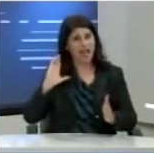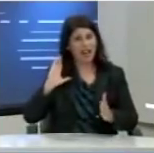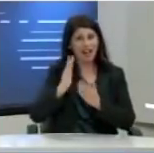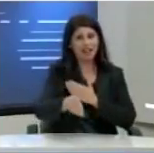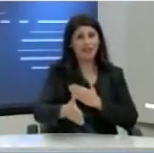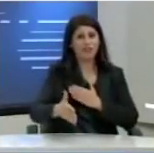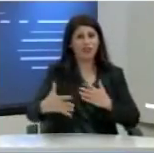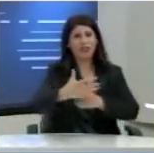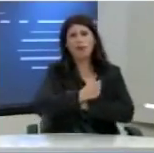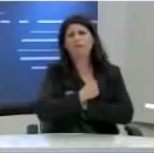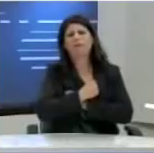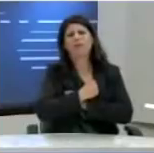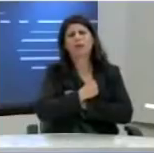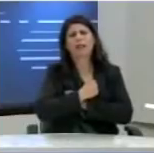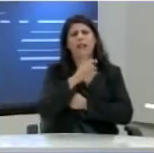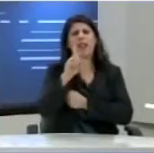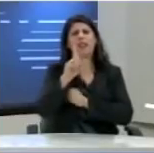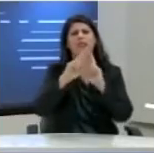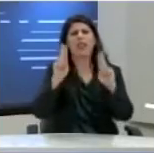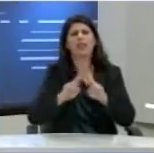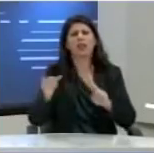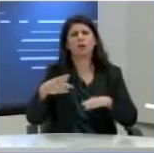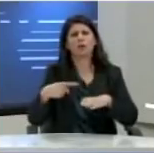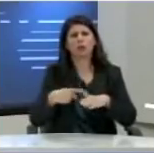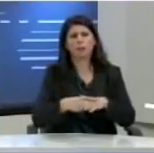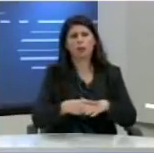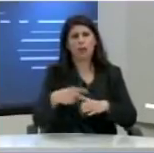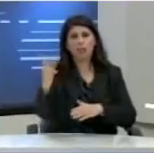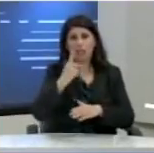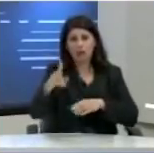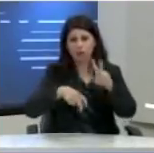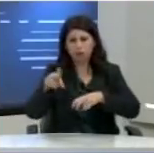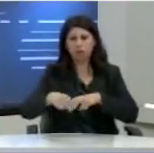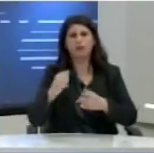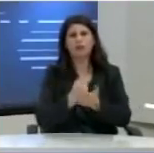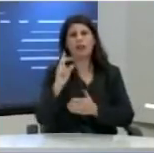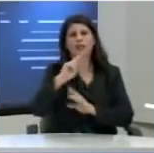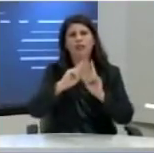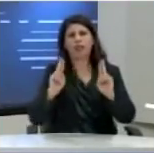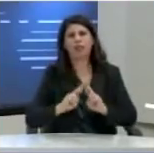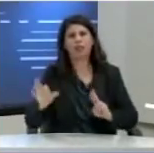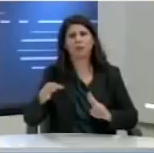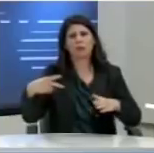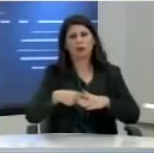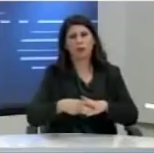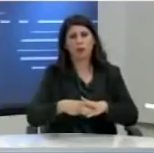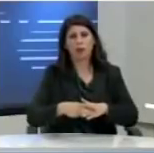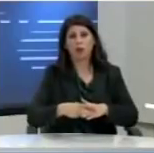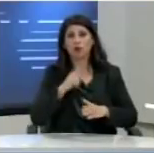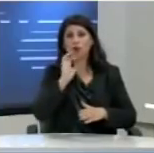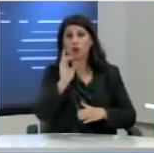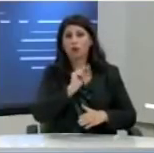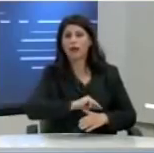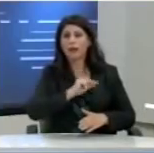του θα μας πάτε. Γιατί αυτός είναι ο στόχος σας. Η κοινωνική λαϊλασία και το Διεθνές Νομισματικό Ταμείο. Προκειμένου τι? Να